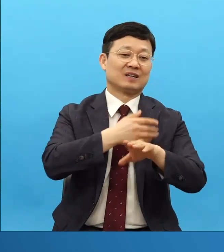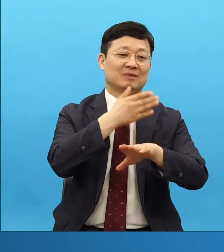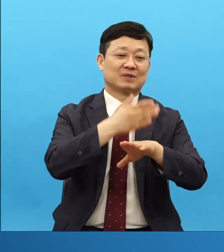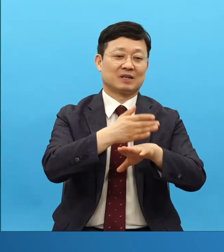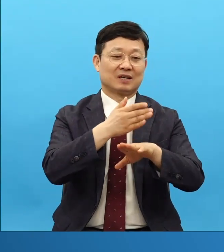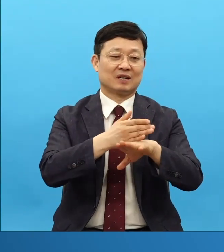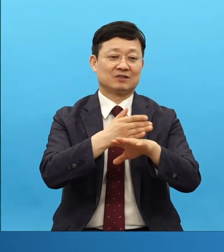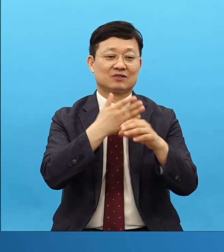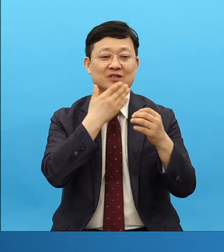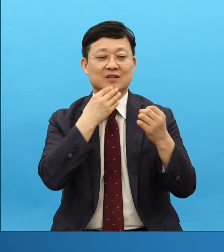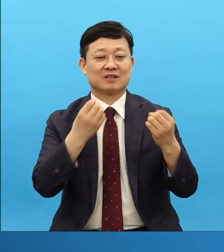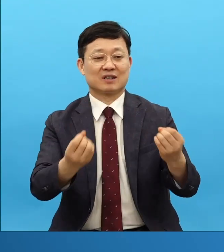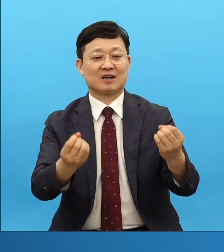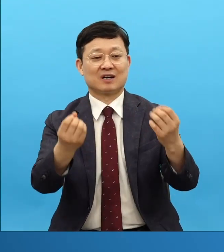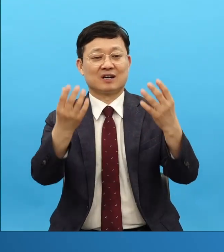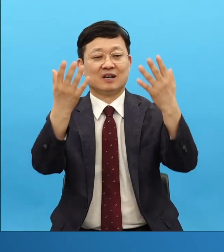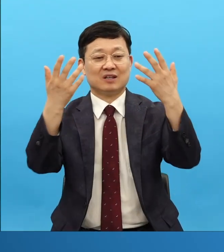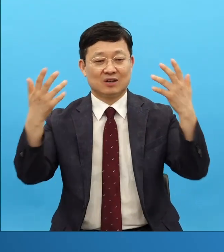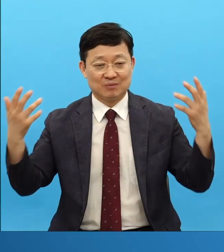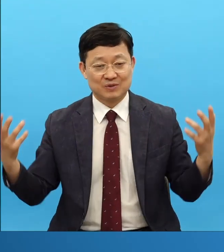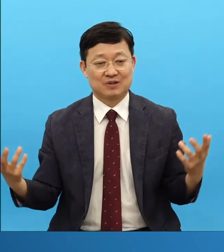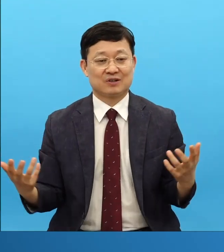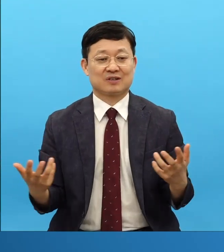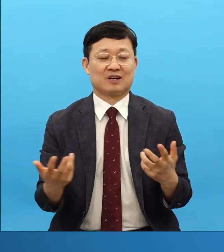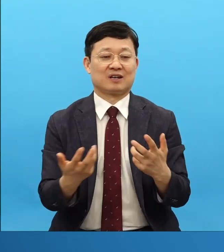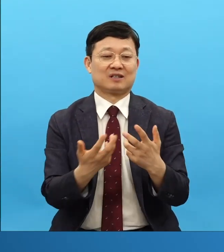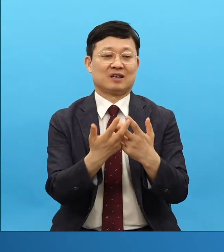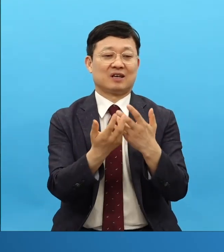회복되네. 감사의 축제가